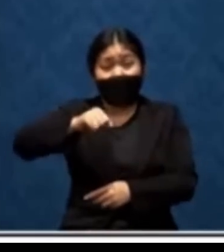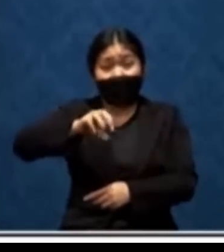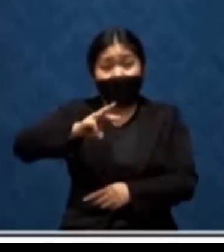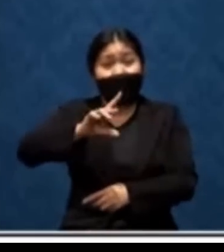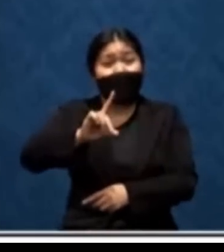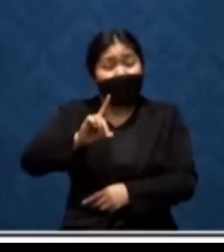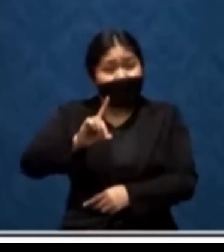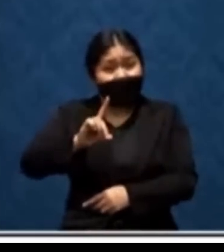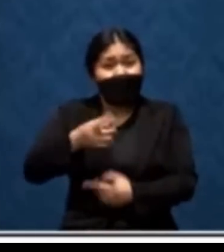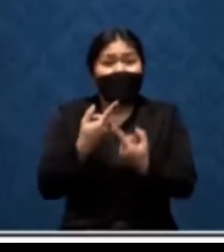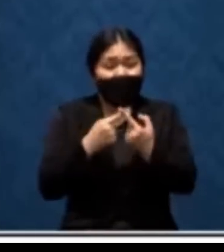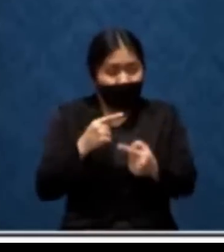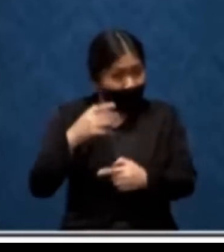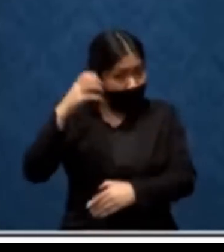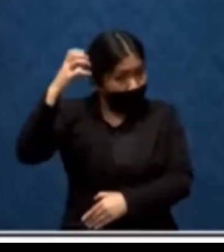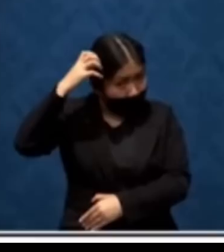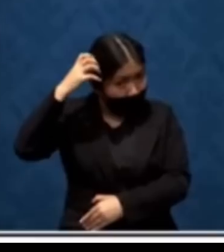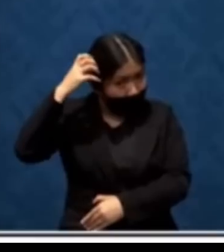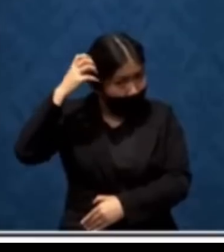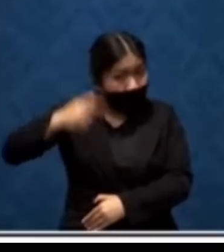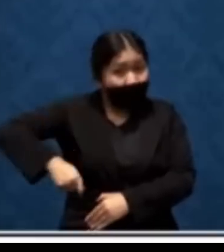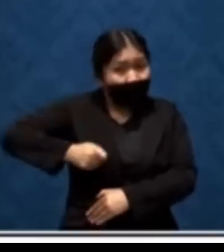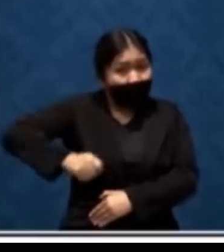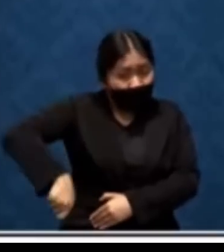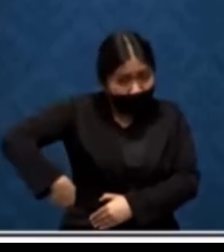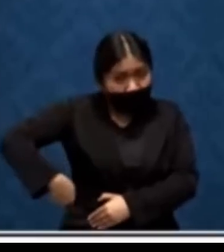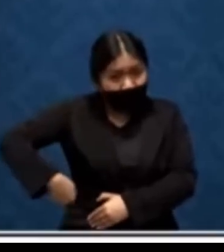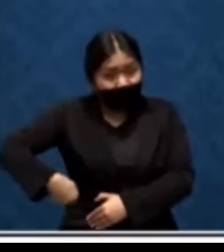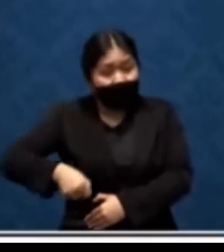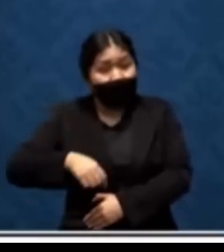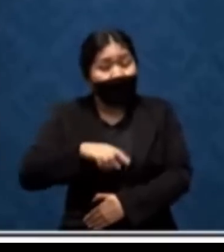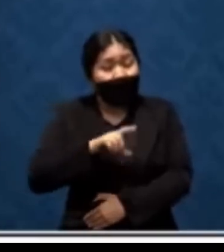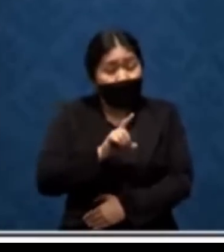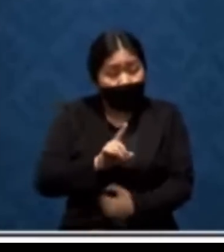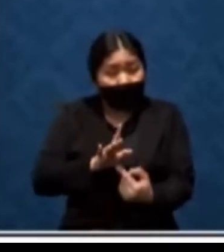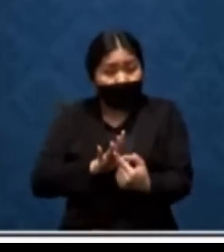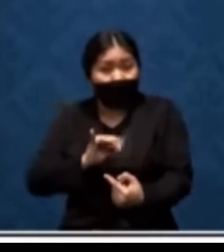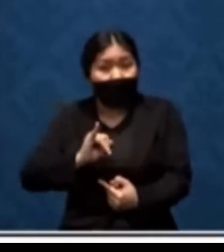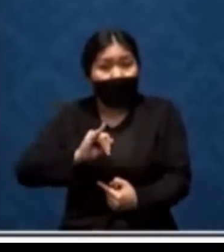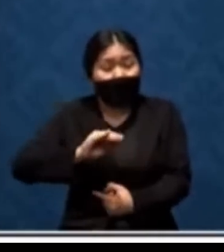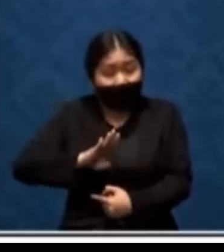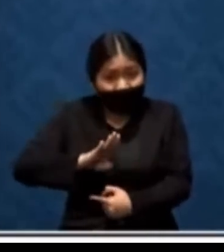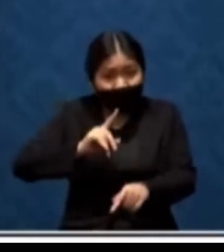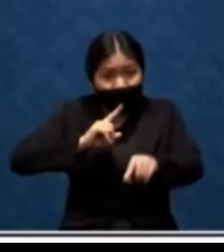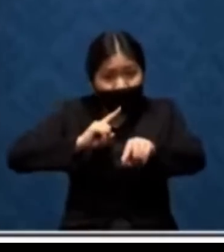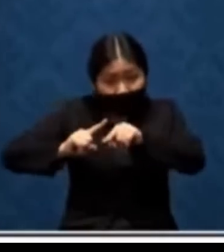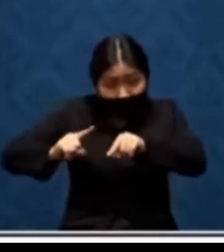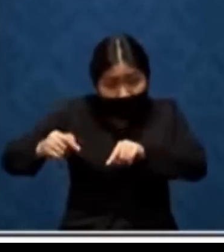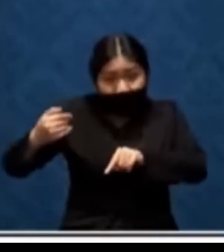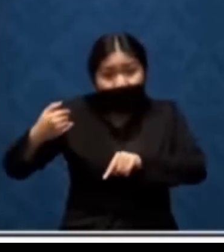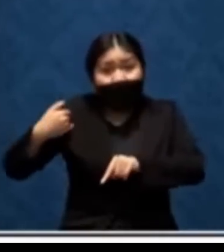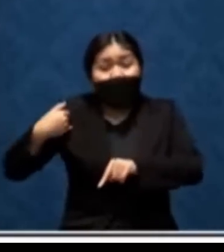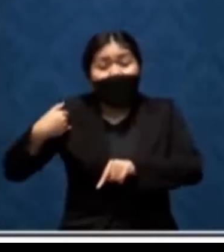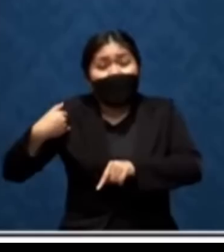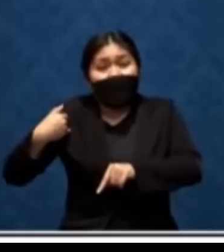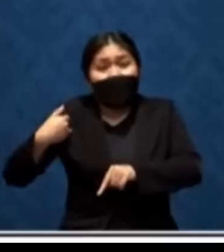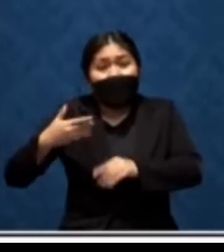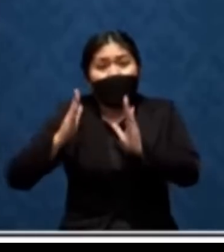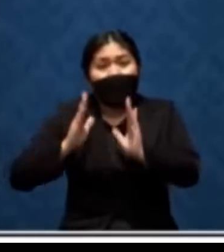าวและประเทศเขมรและประเทศดูไบมีกลุ่มคนจีนชั่ว